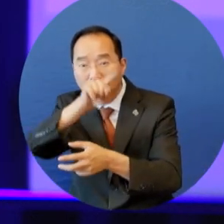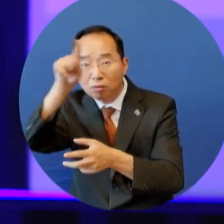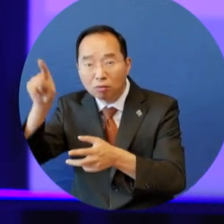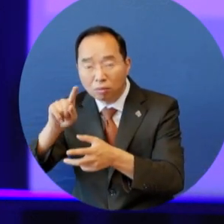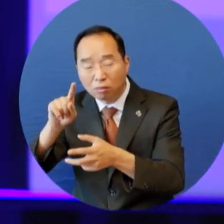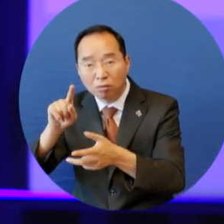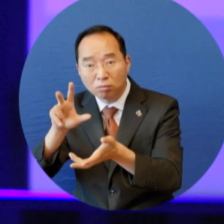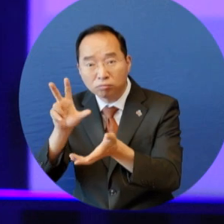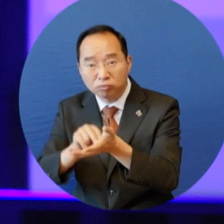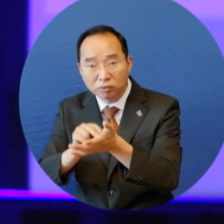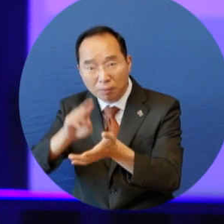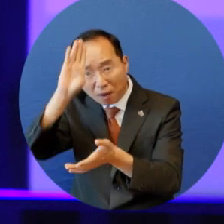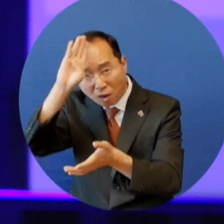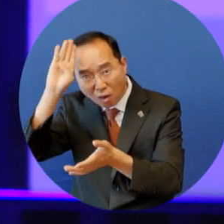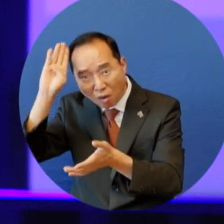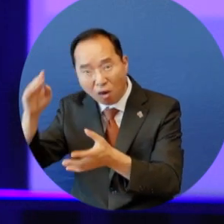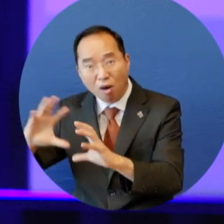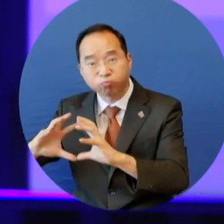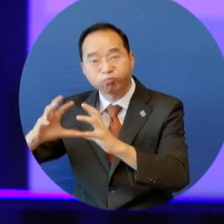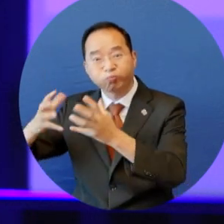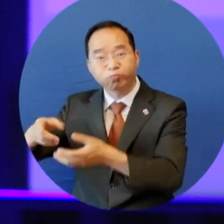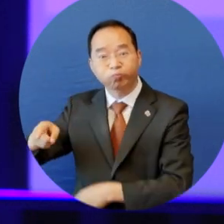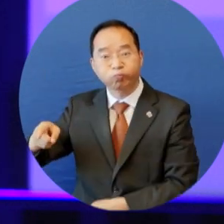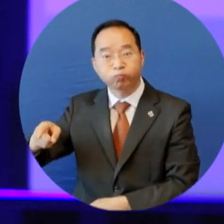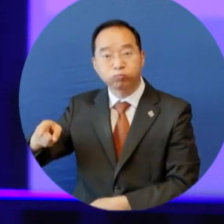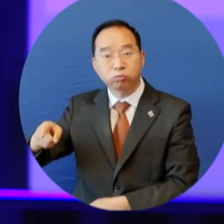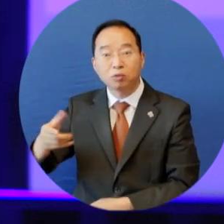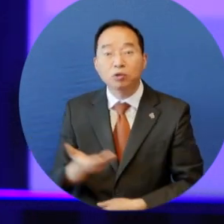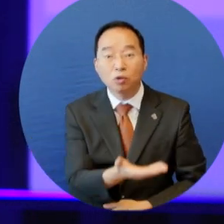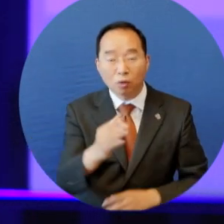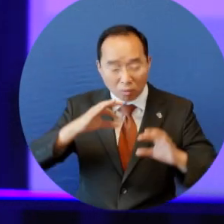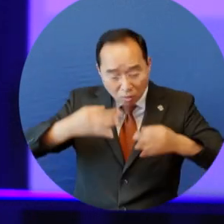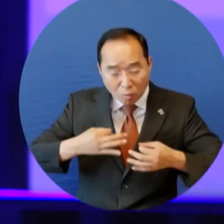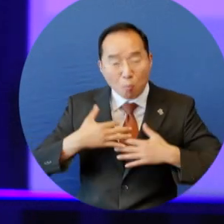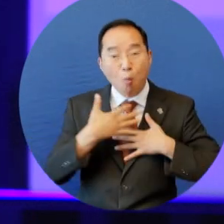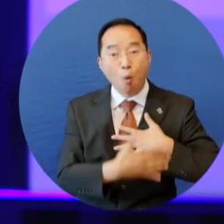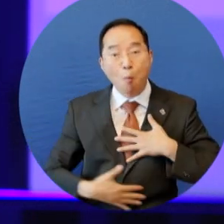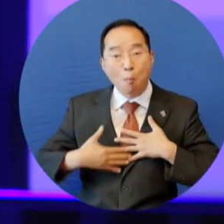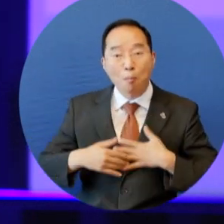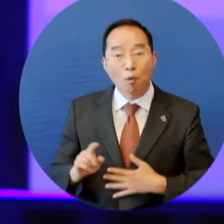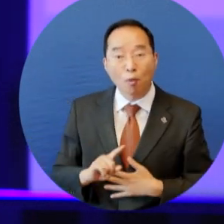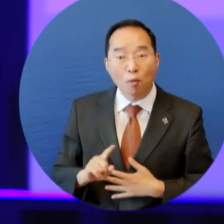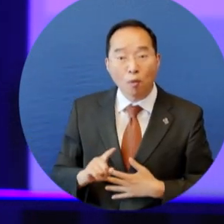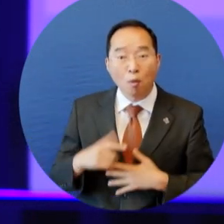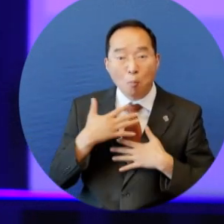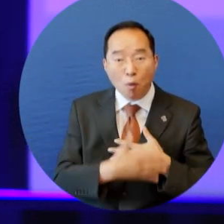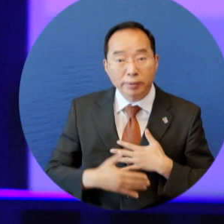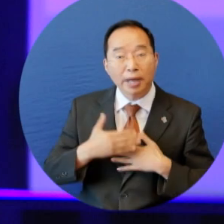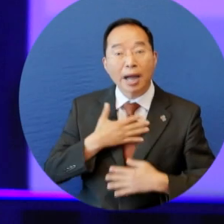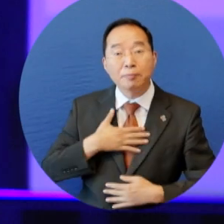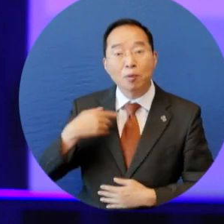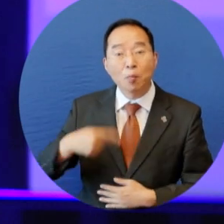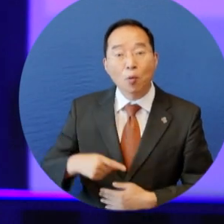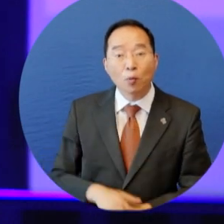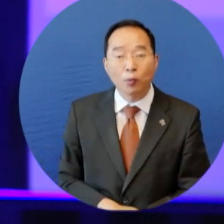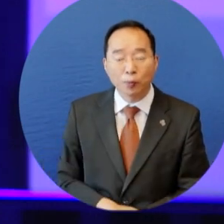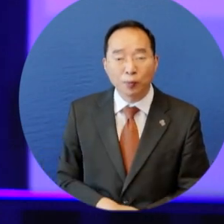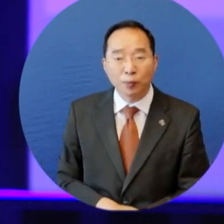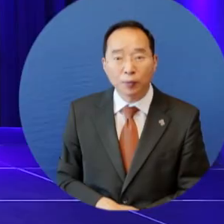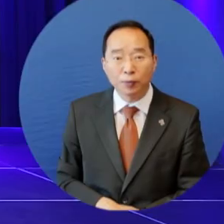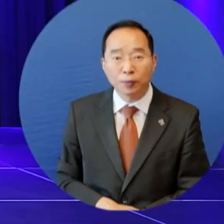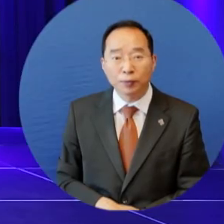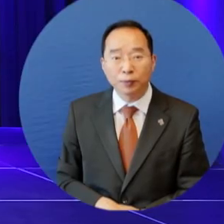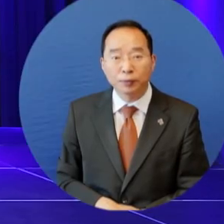전 지구를 이렇게 뒤엎고 있는 것이죠. 여러분의 몸은 어떠신가요? 여러분의 몸에 대한 감정은